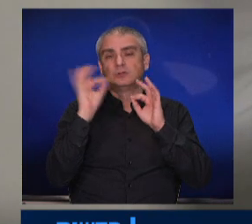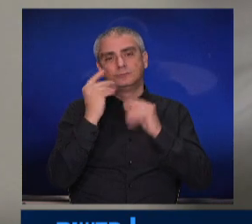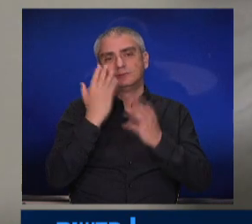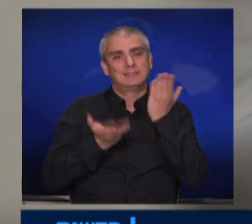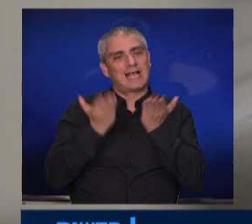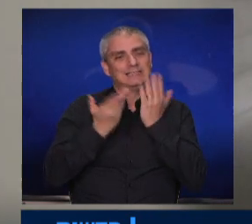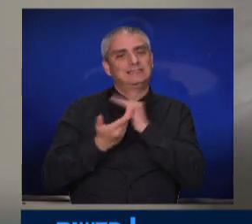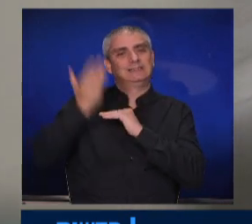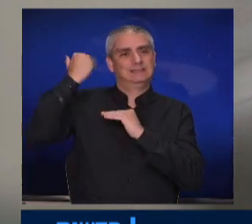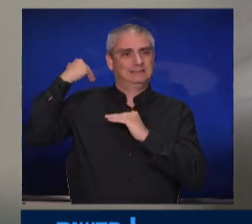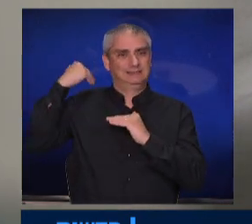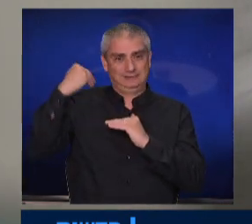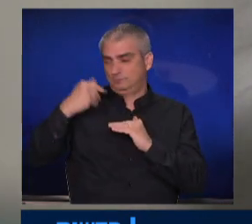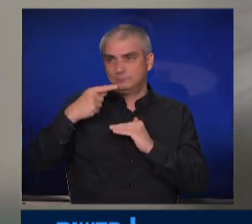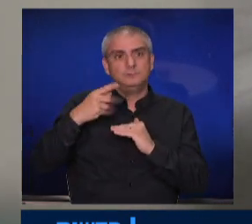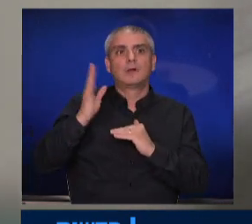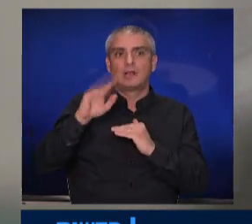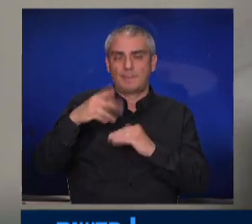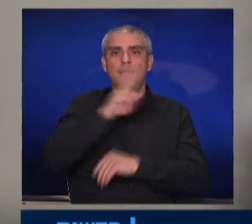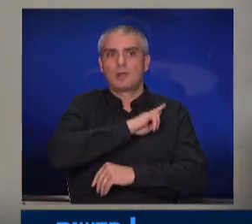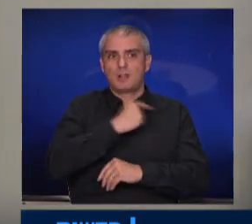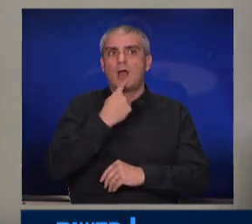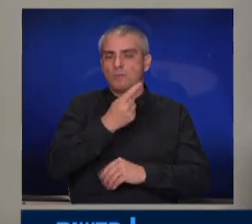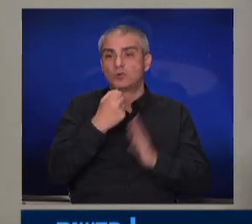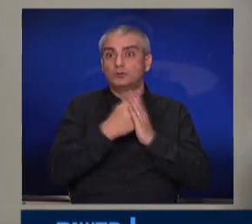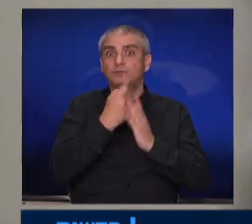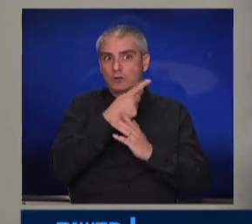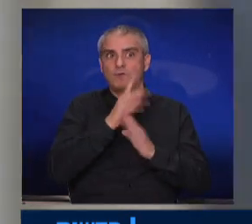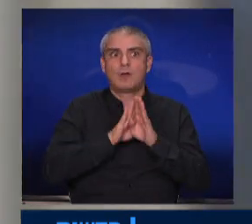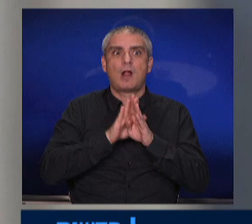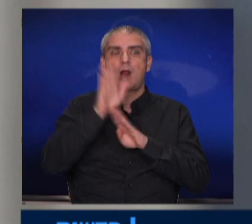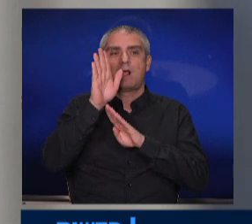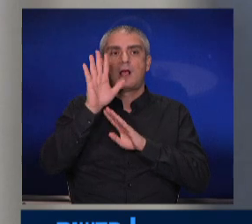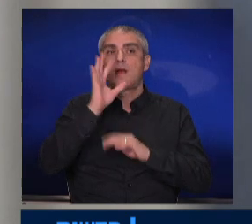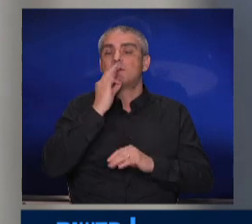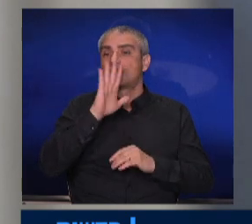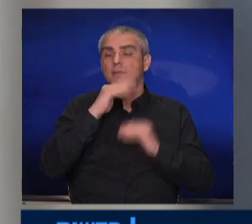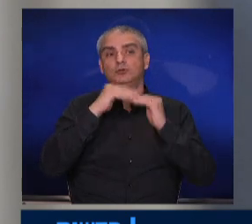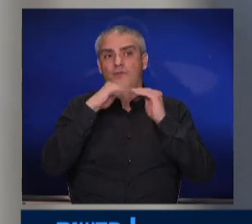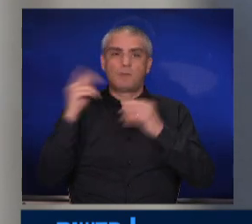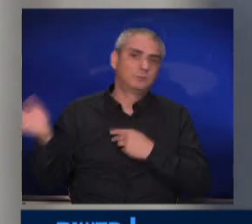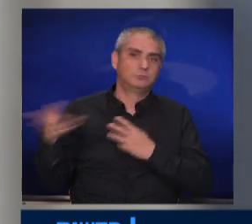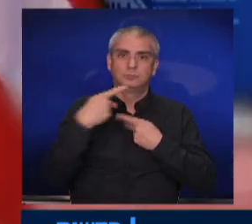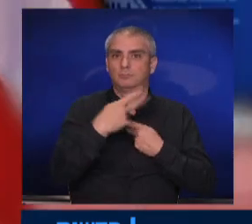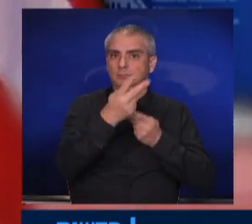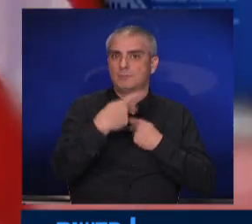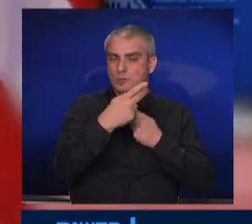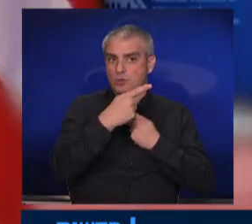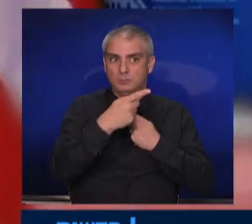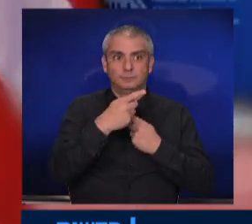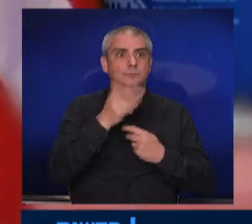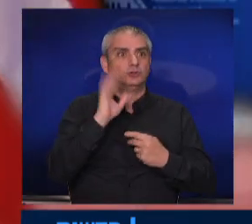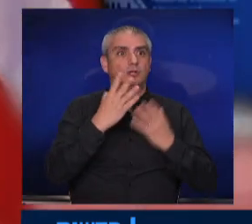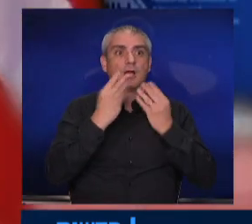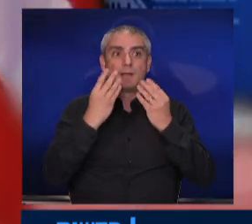בהשוואה לווריאנטים קודמים, גם בממלכה דיווחו בסוף השבוע על עלייה בפינוי של בני 5 ומטה לבתי חולים. If you have many,